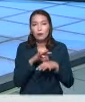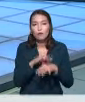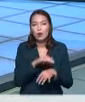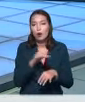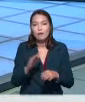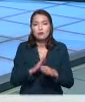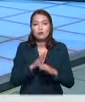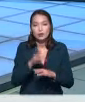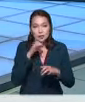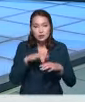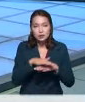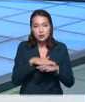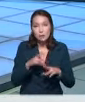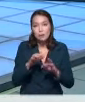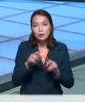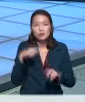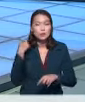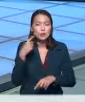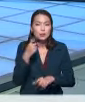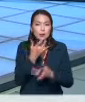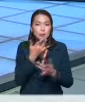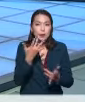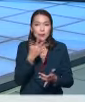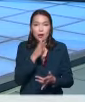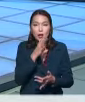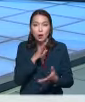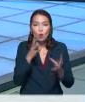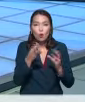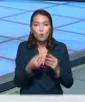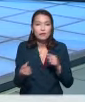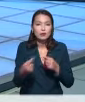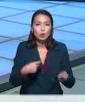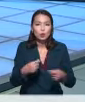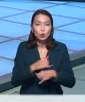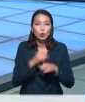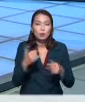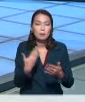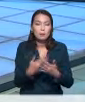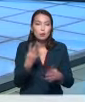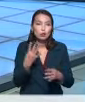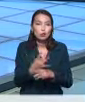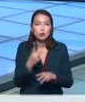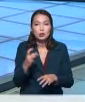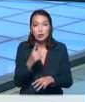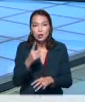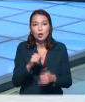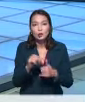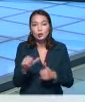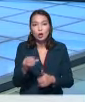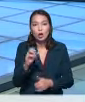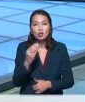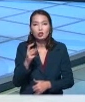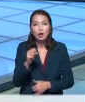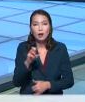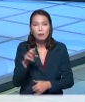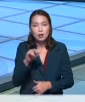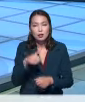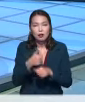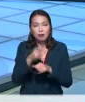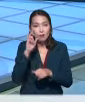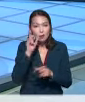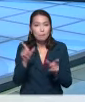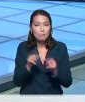визита в страну. По словам президента, за последние 5 лет объем взаимной торговли увеличился почти в 4 раза. Кроме того, в Ашхабаде глава государства вместе